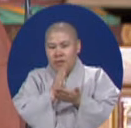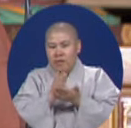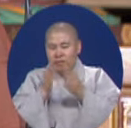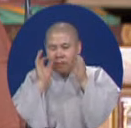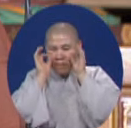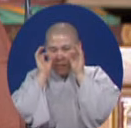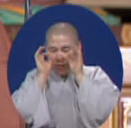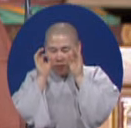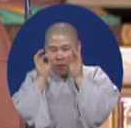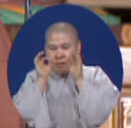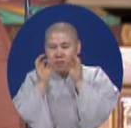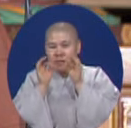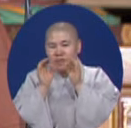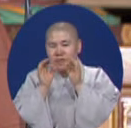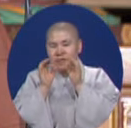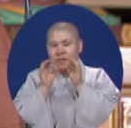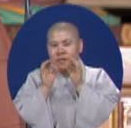보이는 것을